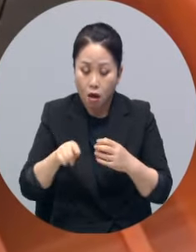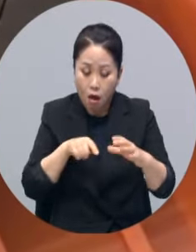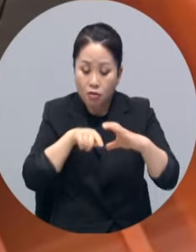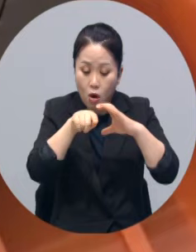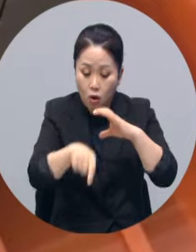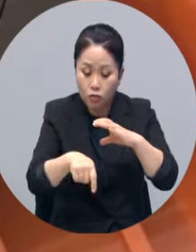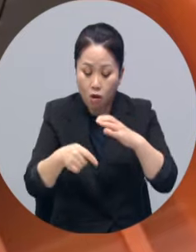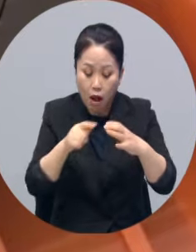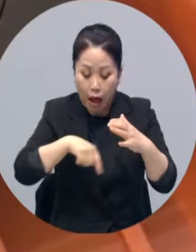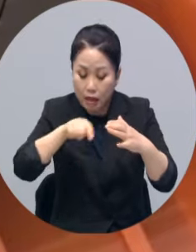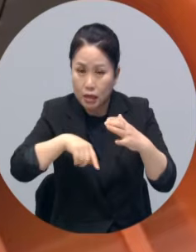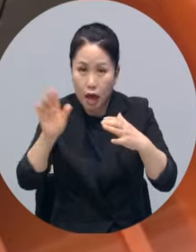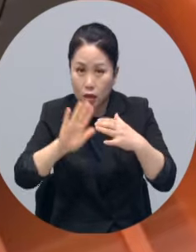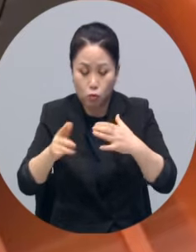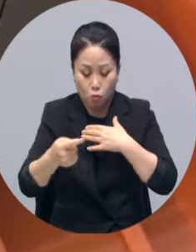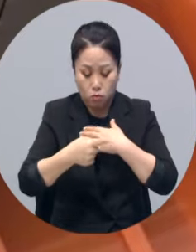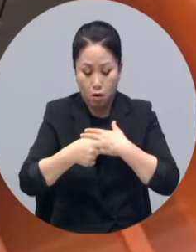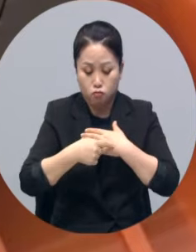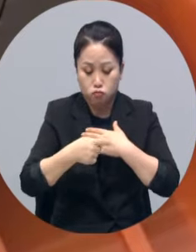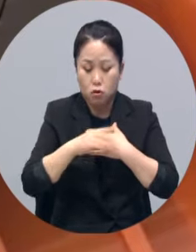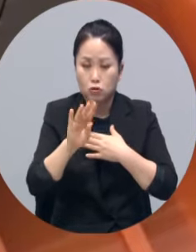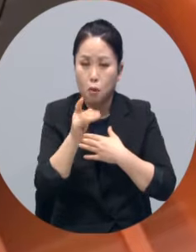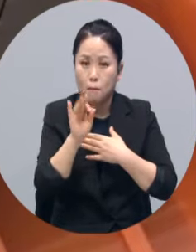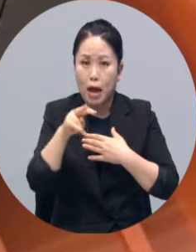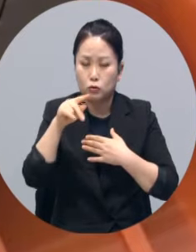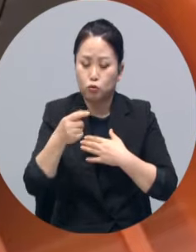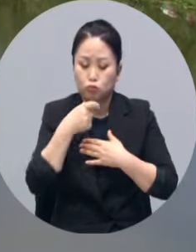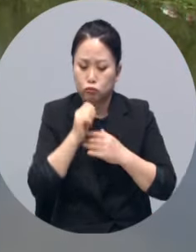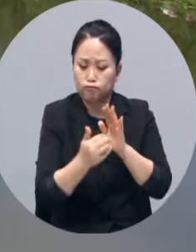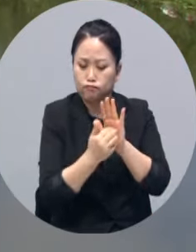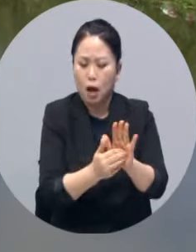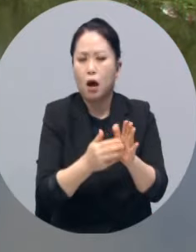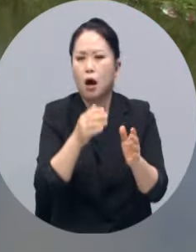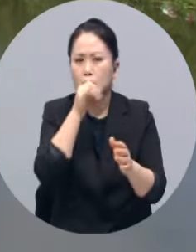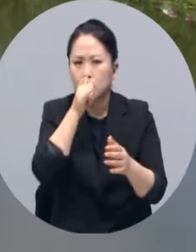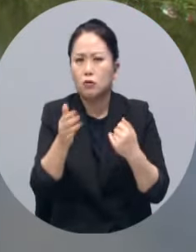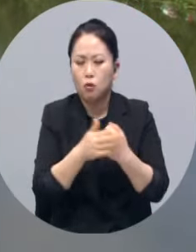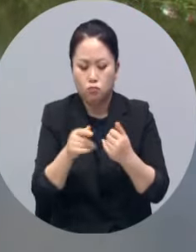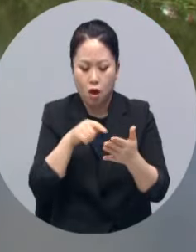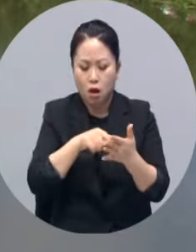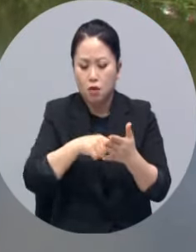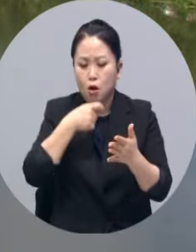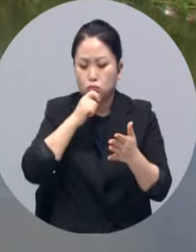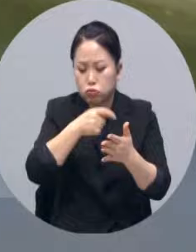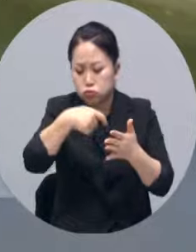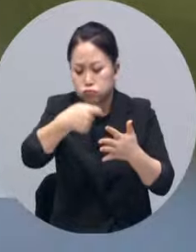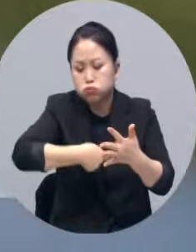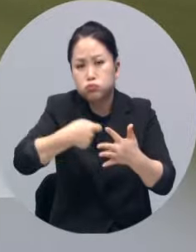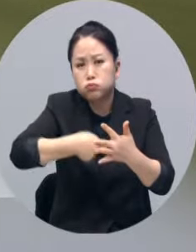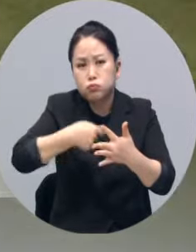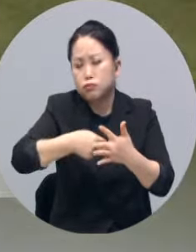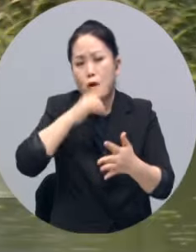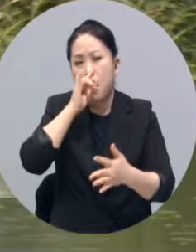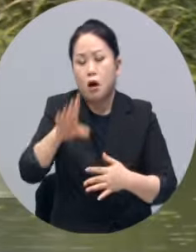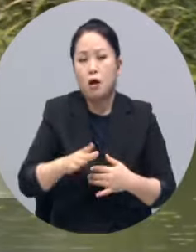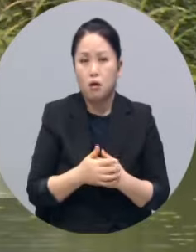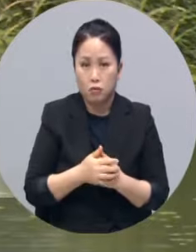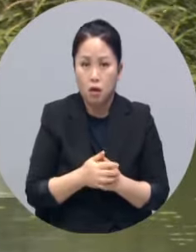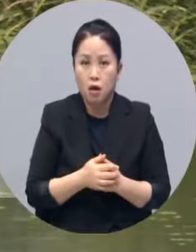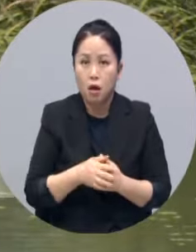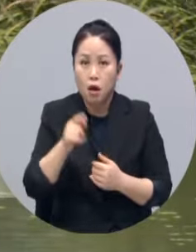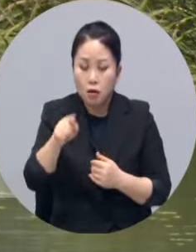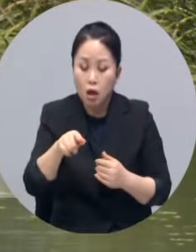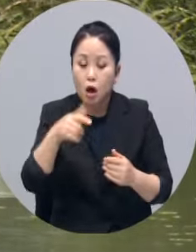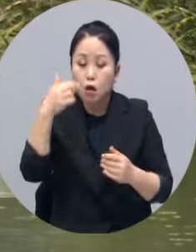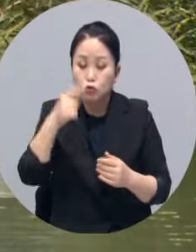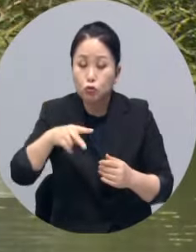내부로는 누수가 있어서는 안 된다는 게 전문가들의 설명입니다. 누수 사실은 지난달 피난 통로 추가 설치 가능성을